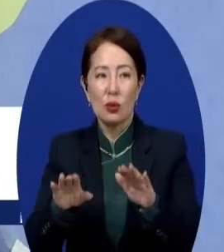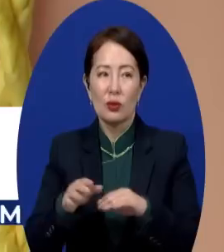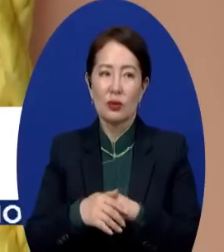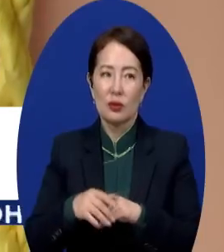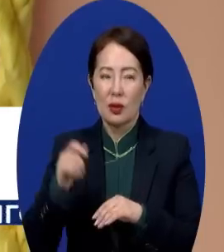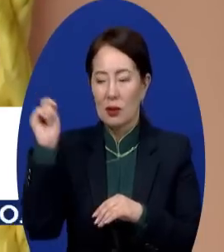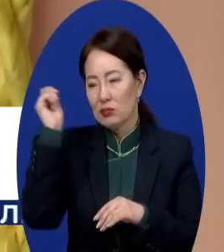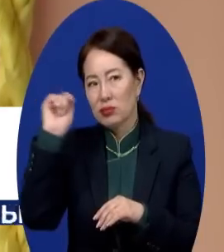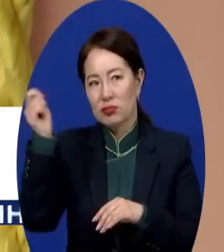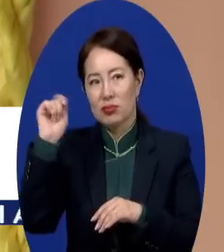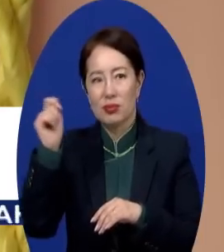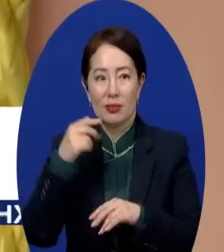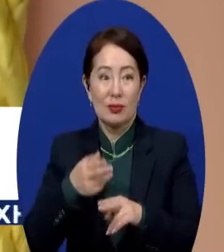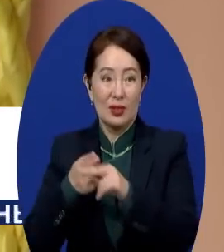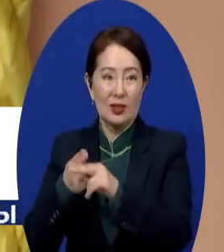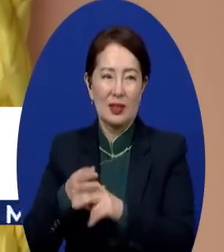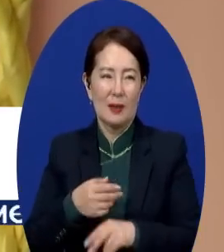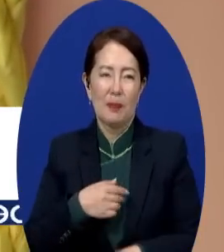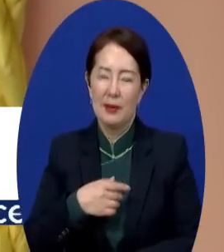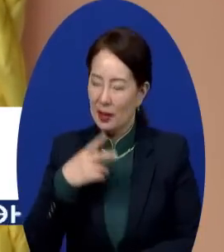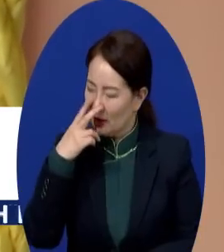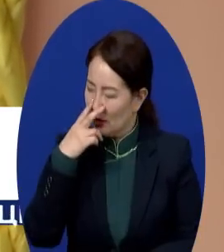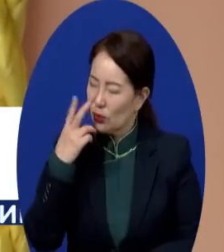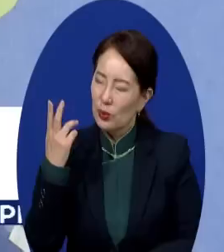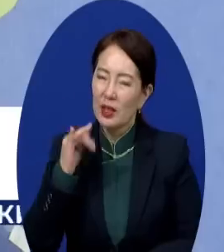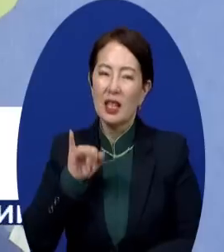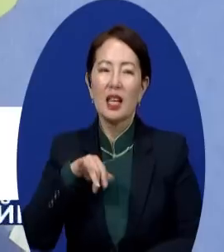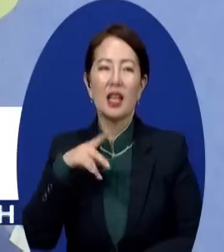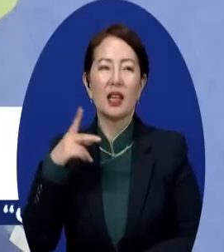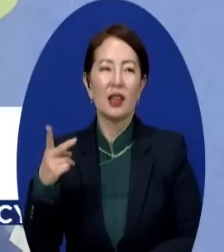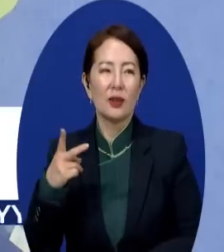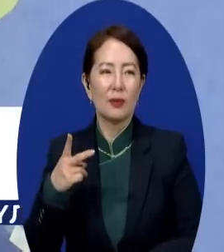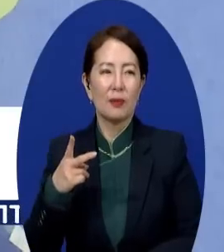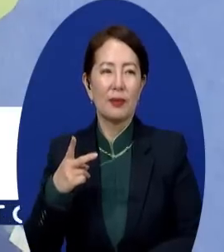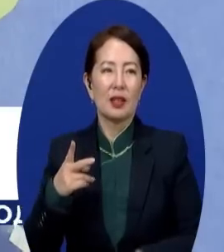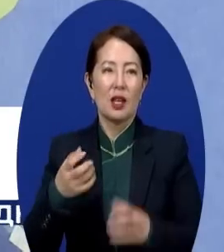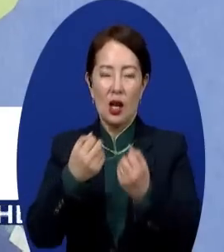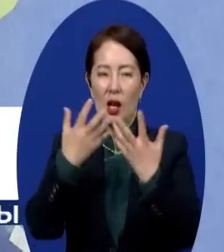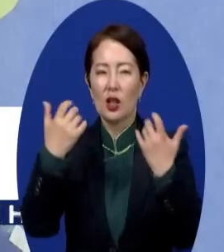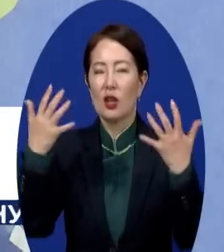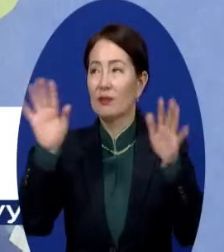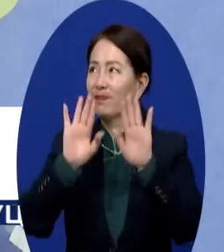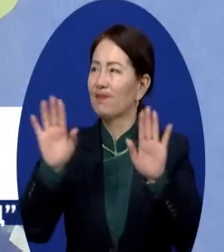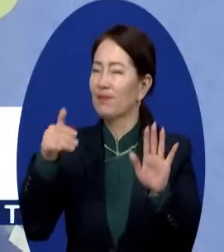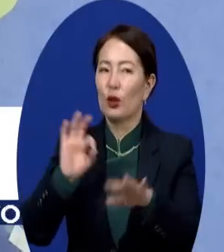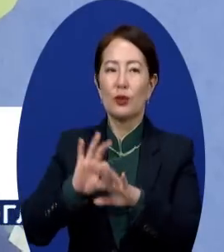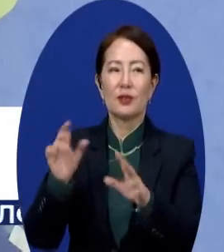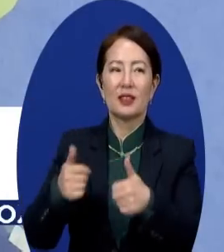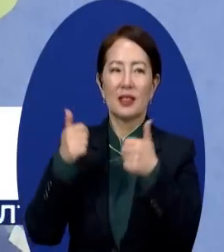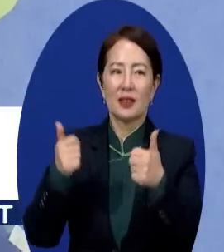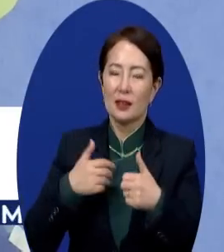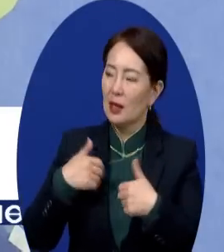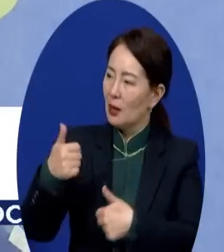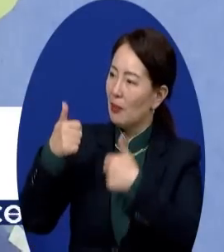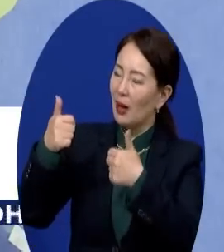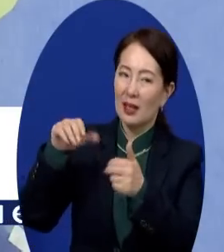цогтдаг. Энийхээ ер нь бол бид нар ингээд илүү нэг их дүүргээд хүүхдүүдтэй мэдрэл нөгөө бахархал